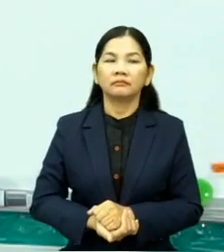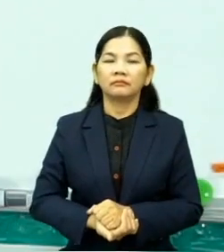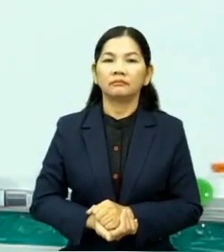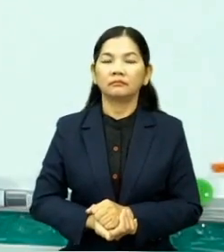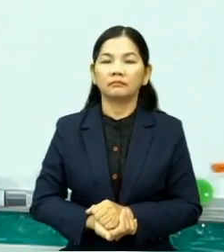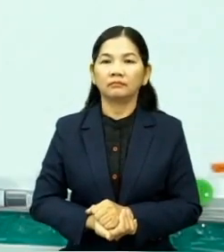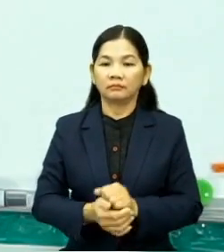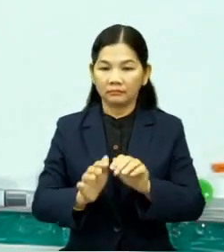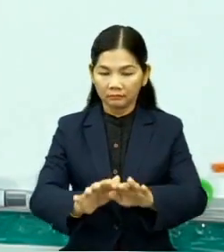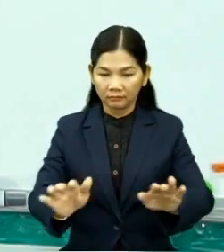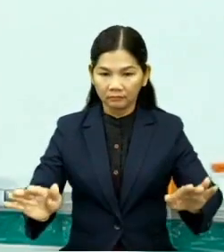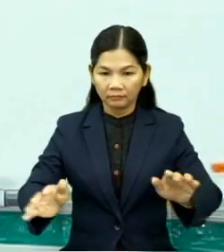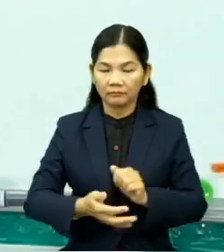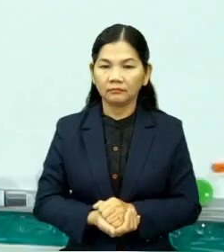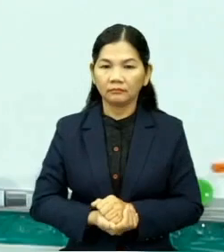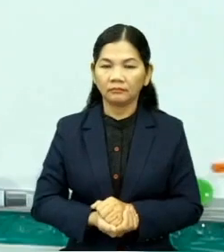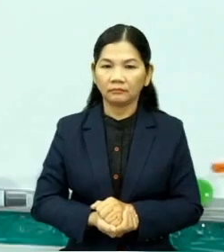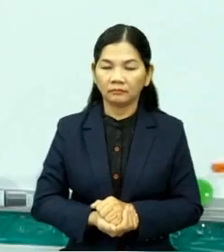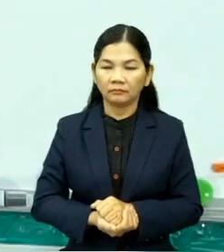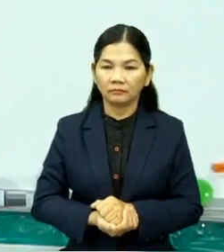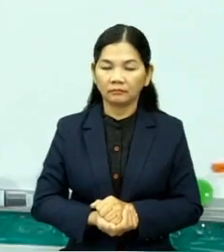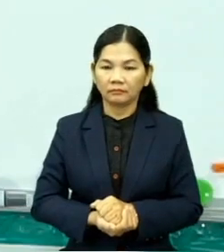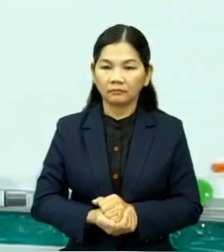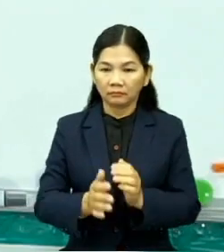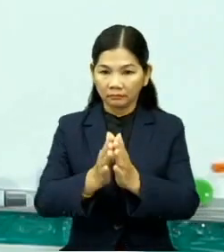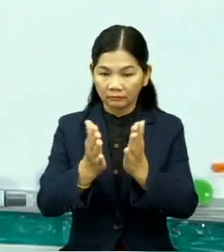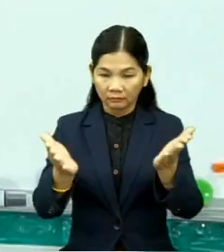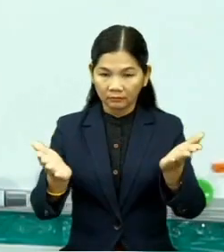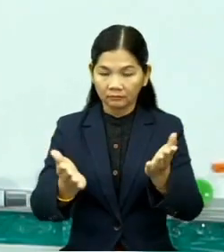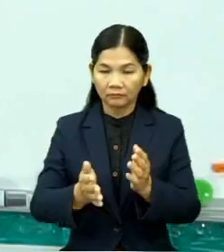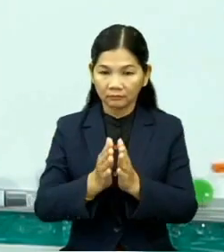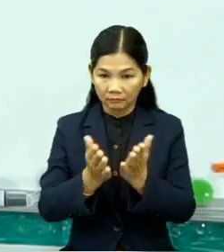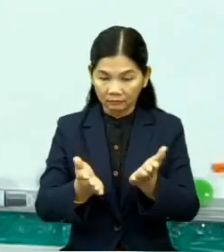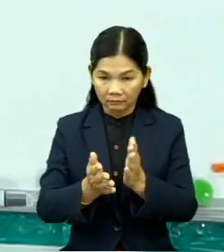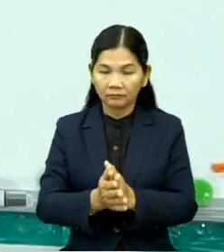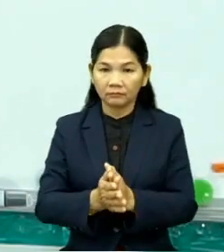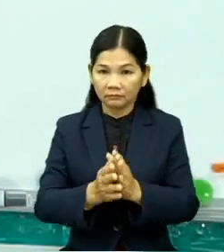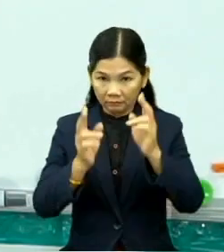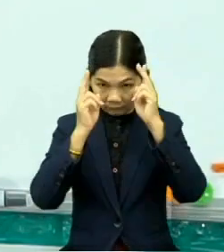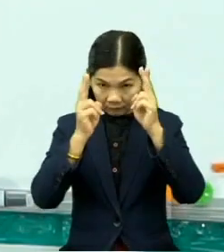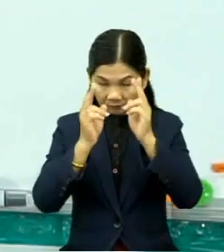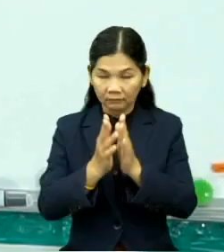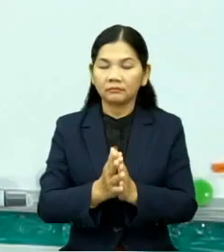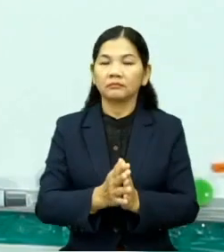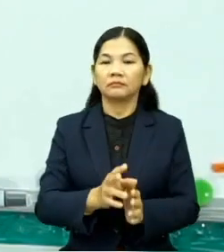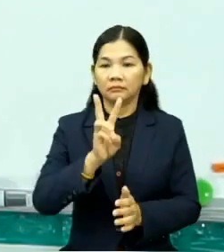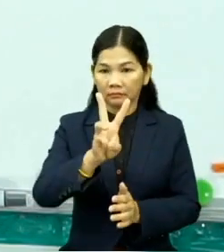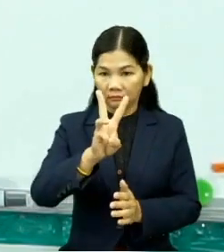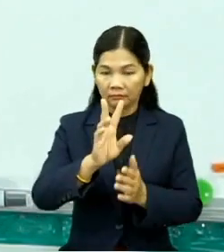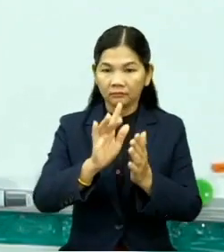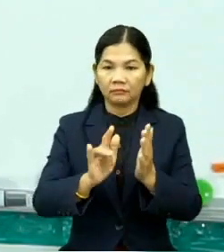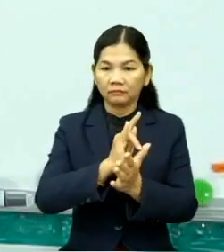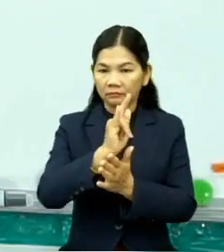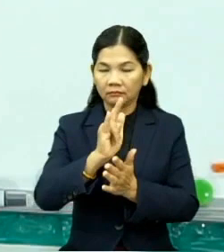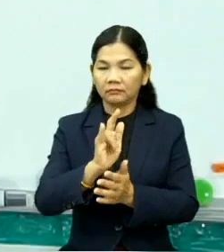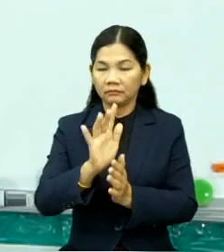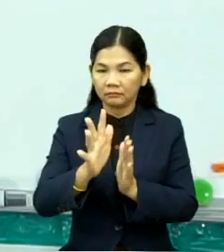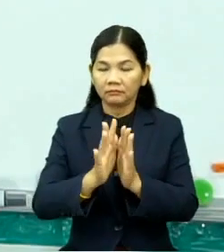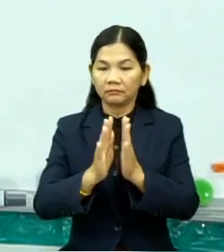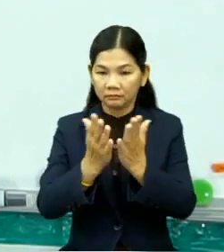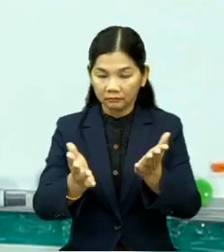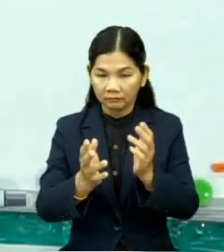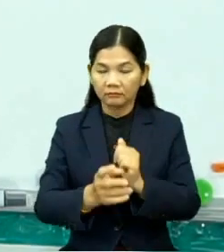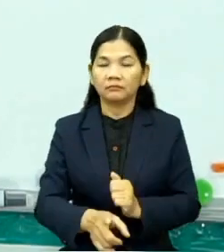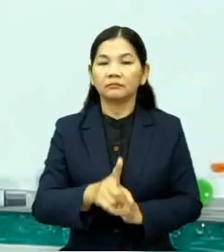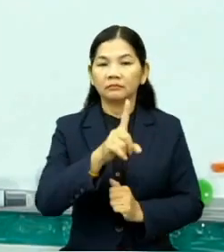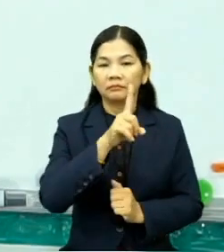ងចាកូនទាំងអស់គ្នាចាអញ្ចឹងកូនយកសិភៅចាពុំភាសាខ្មែរថ្នាក់ទី3ណាកូនណាសិភៅសិក្សាកូនអញ្ចឹងកូនបើក